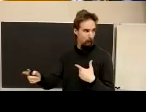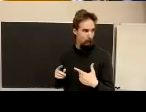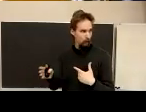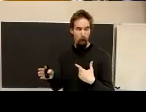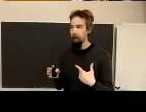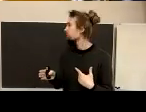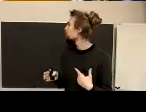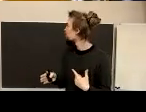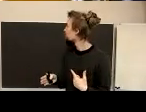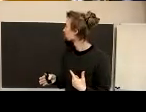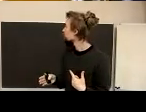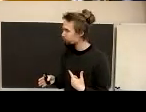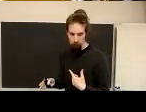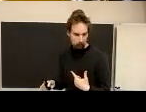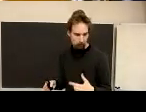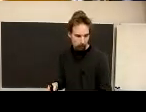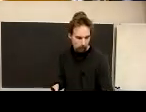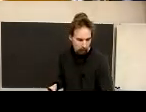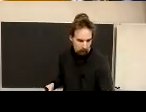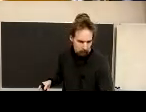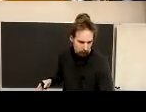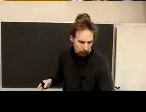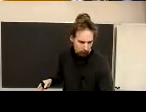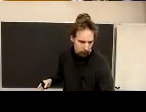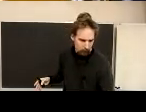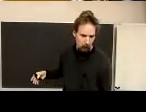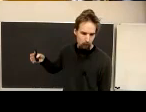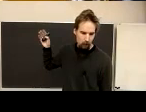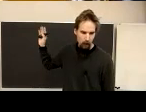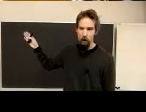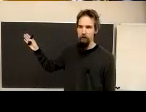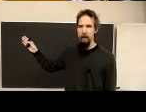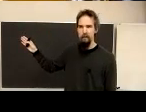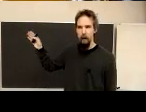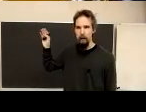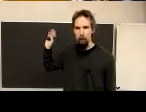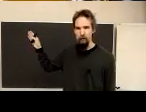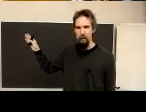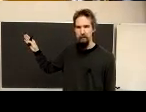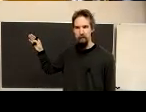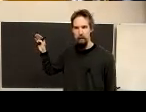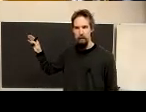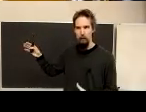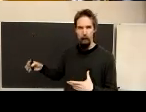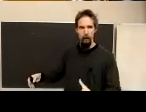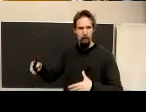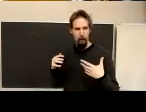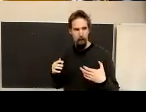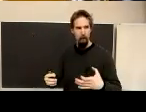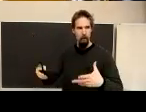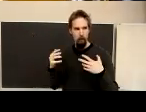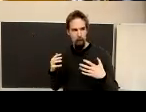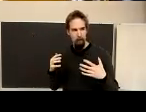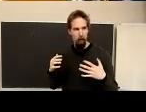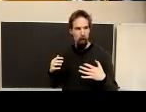me kohdistetaan huomiota todellisuuteen. Sitten voidaan ajatella, että on tämmöisiä allosentrisiä, toiskeskeisiä tiloja, sanotaan